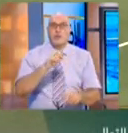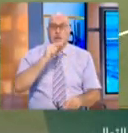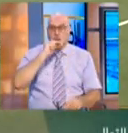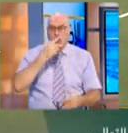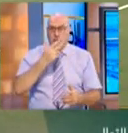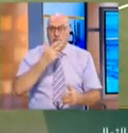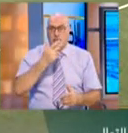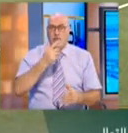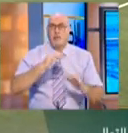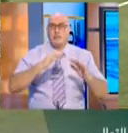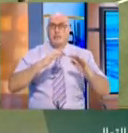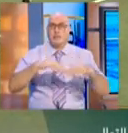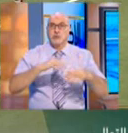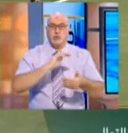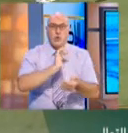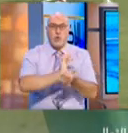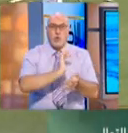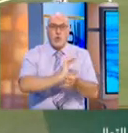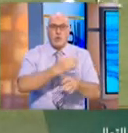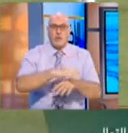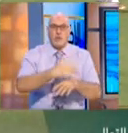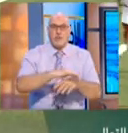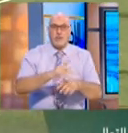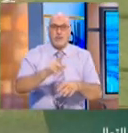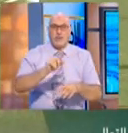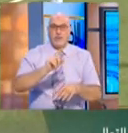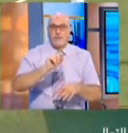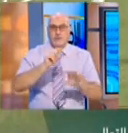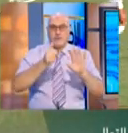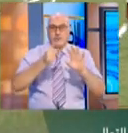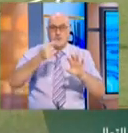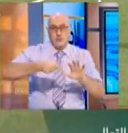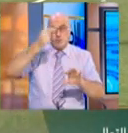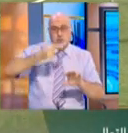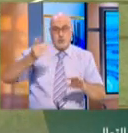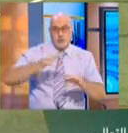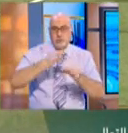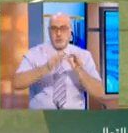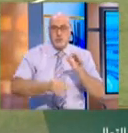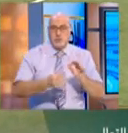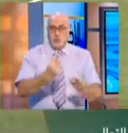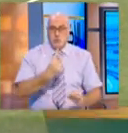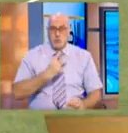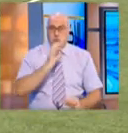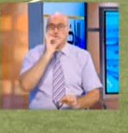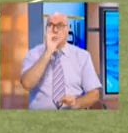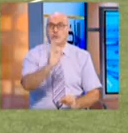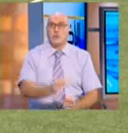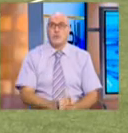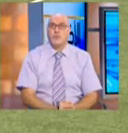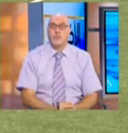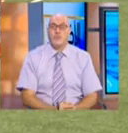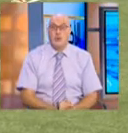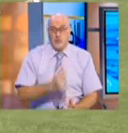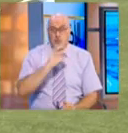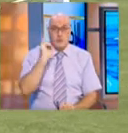بسكرة في مباراة متأخرة عن الجولة 26 بنتيجة 2-0. يذكر